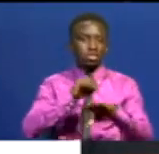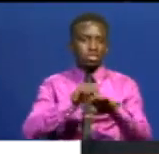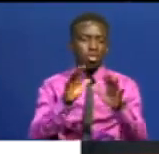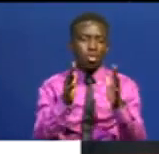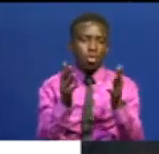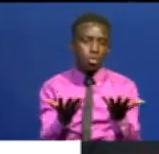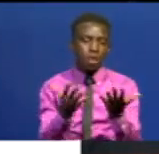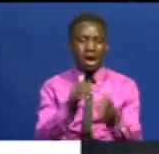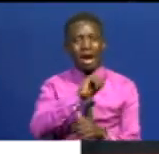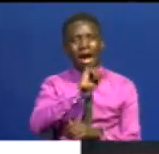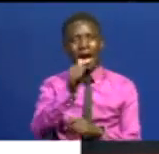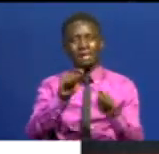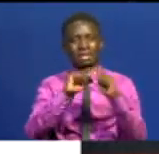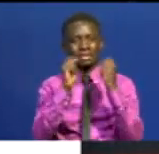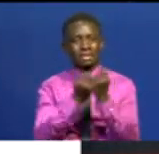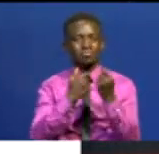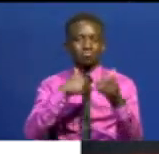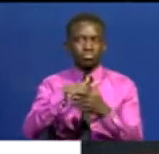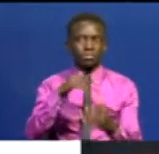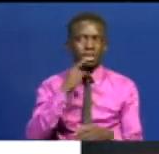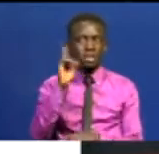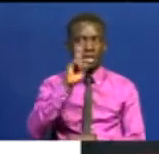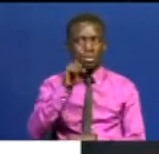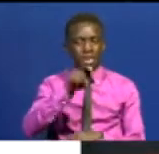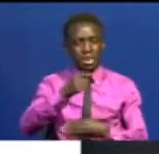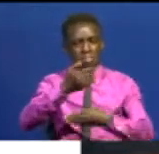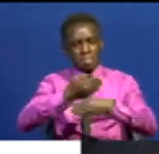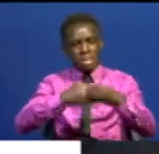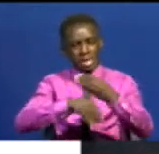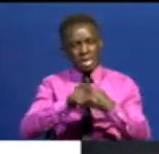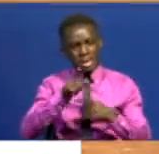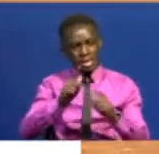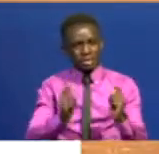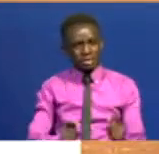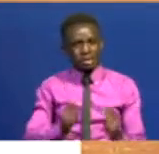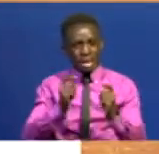ama teams zile zinacheza Nairobi ndio waanze ku build hiyo talent ama hiyo skill.